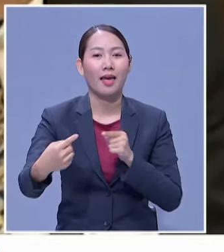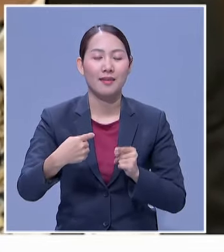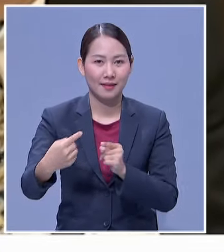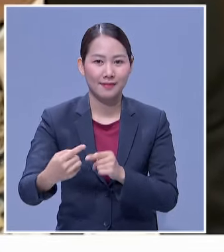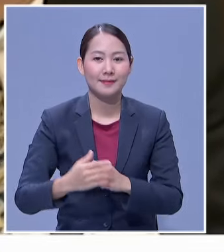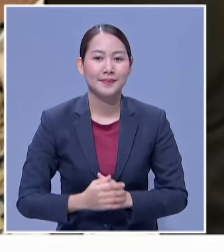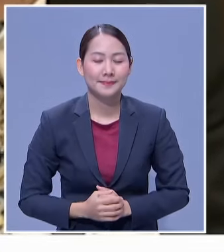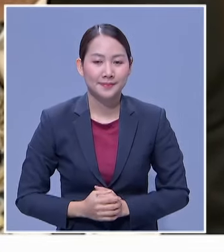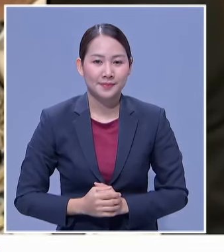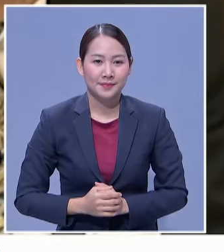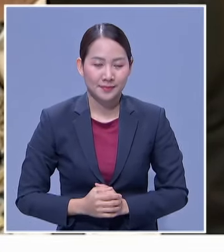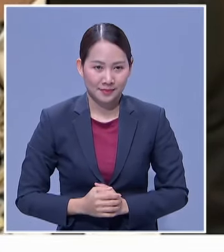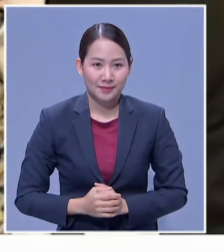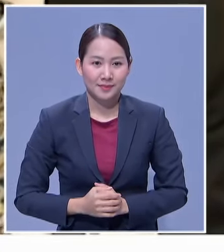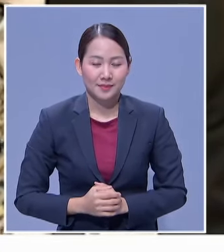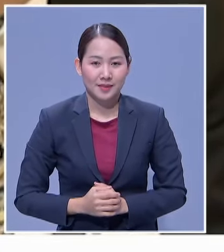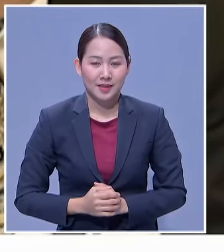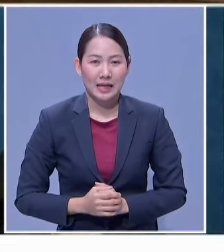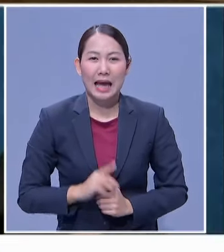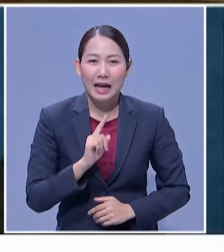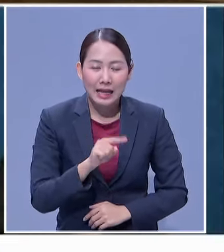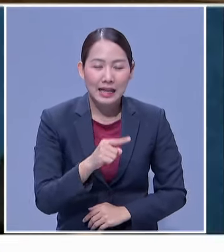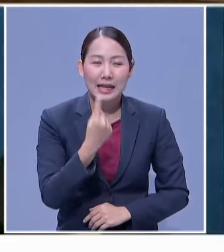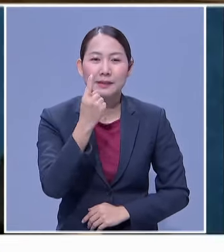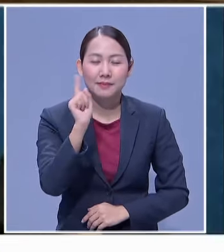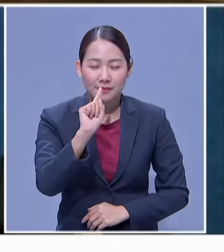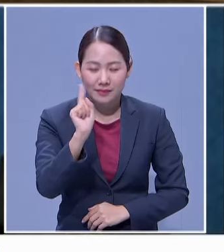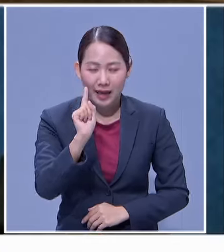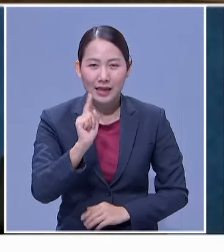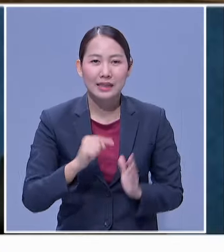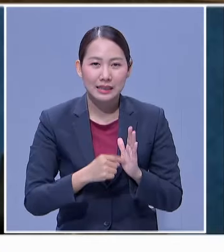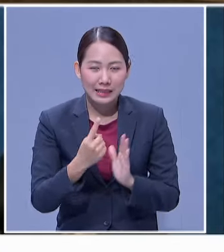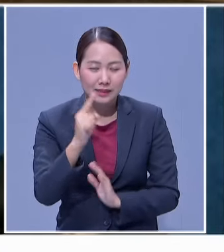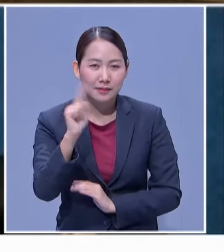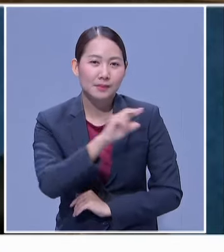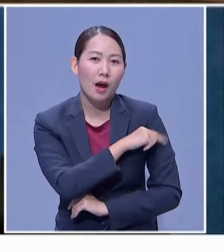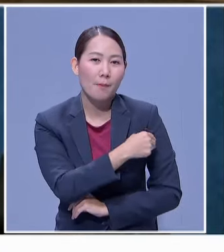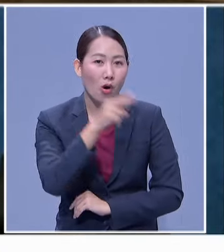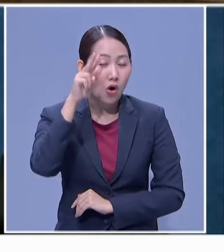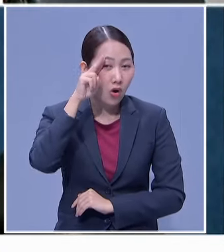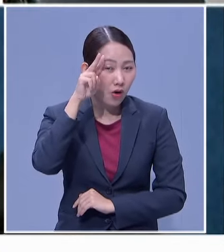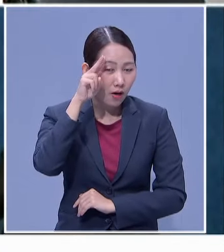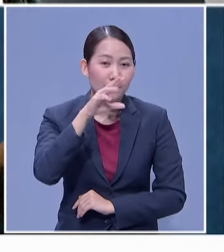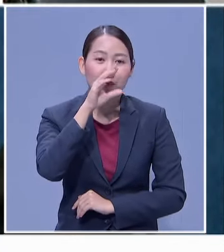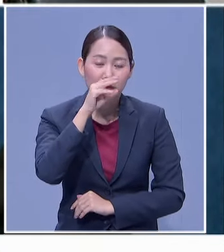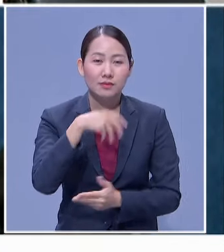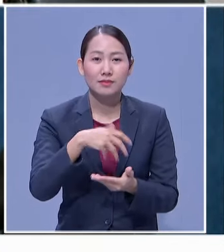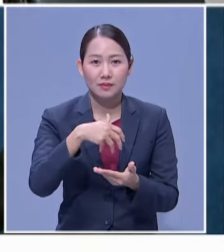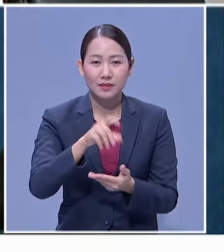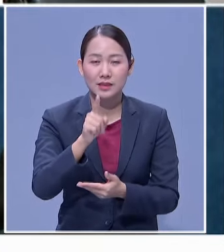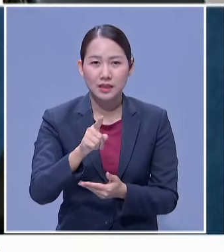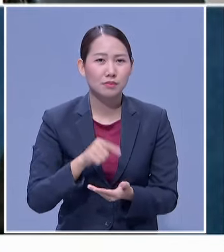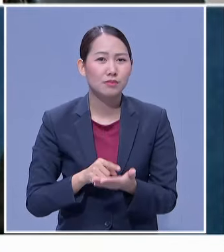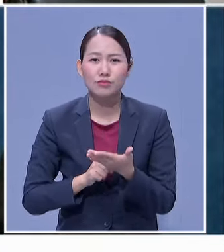ฮะเอ่อคุณหมอชนหนาลุกขึ้นอภิปรายแล้วก็ยกข้อบังคับบอกว่าไม่จำเป็นต้องเสนอยติอะไรโดยที่ประชุมสามารถลง